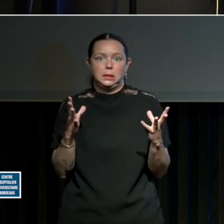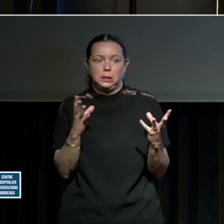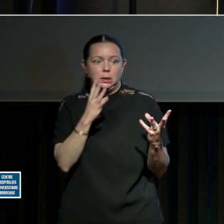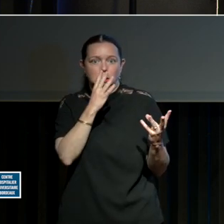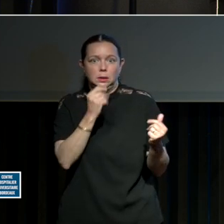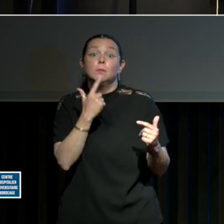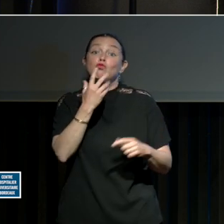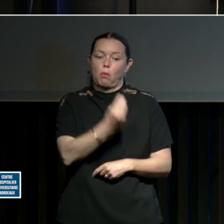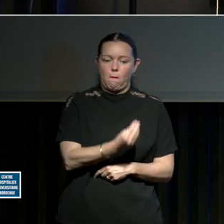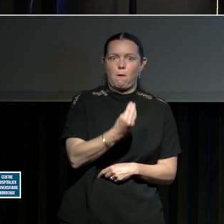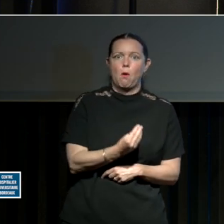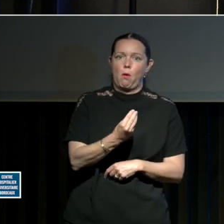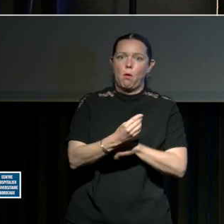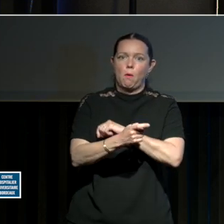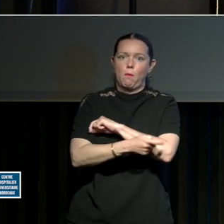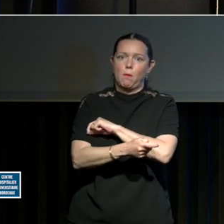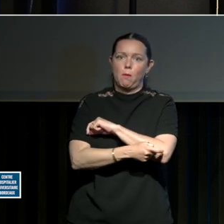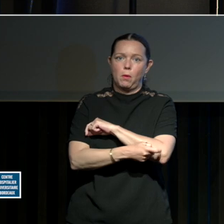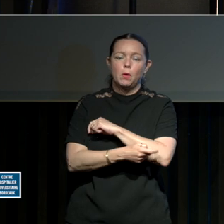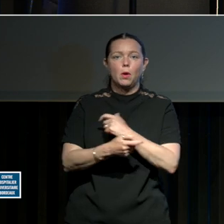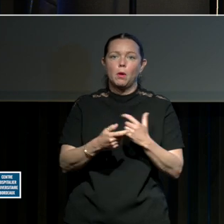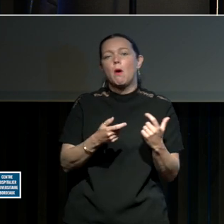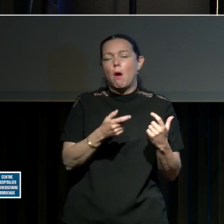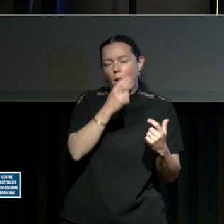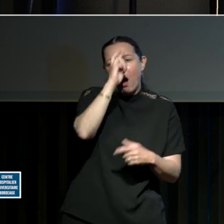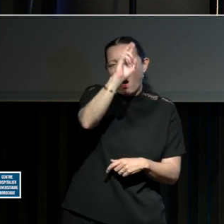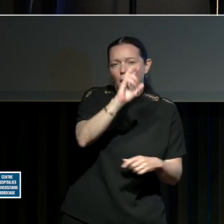d'addiction chez l'enfant qui vont être extrêmement rares.